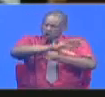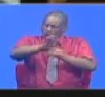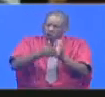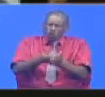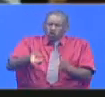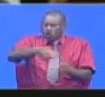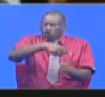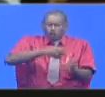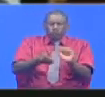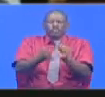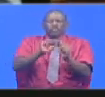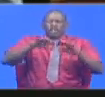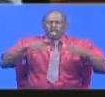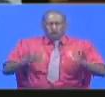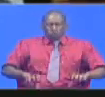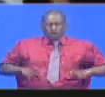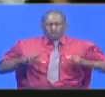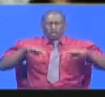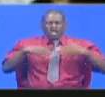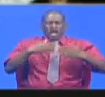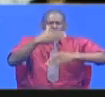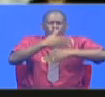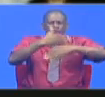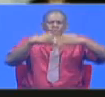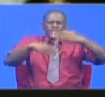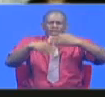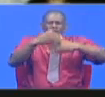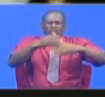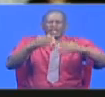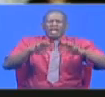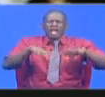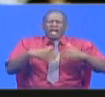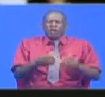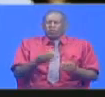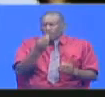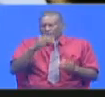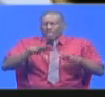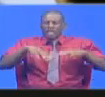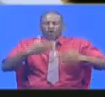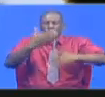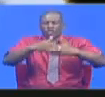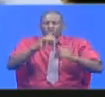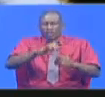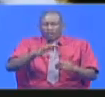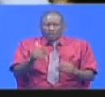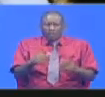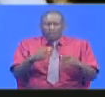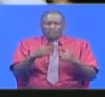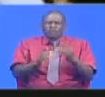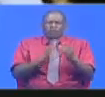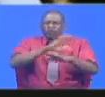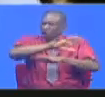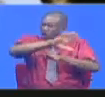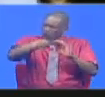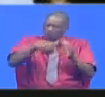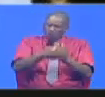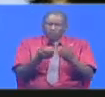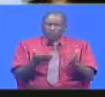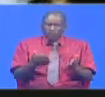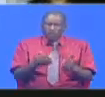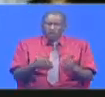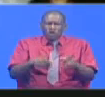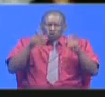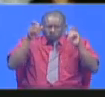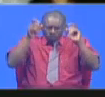live, how we build, how we eat, how we relate to each other, but above all else, how we